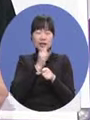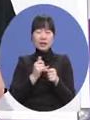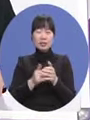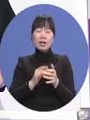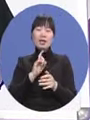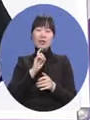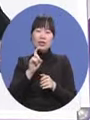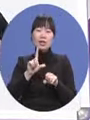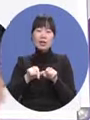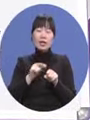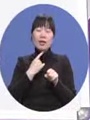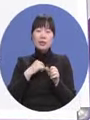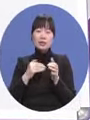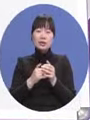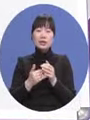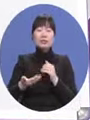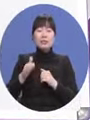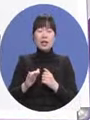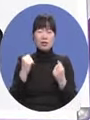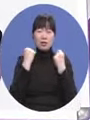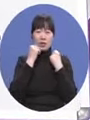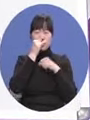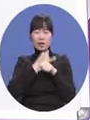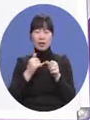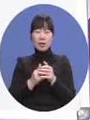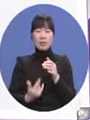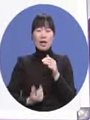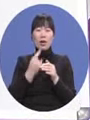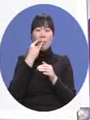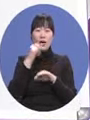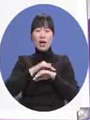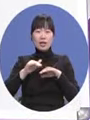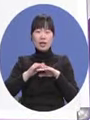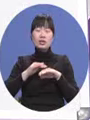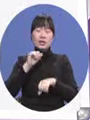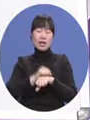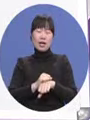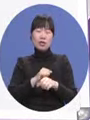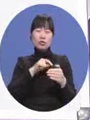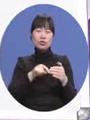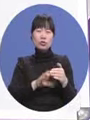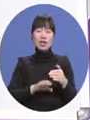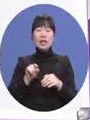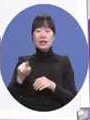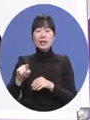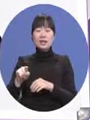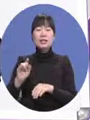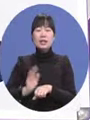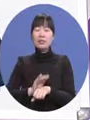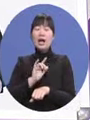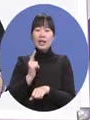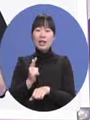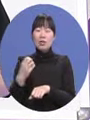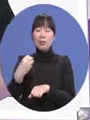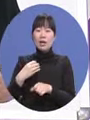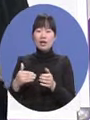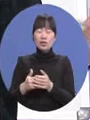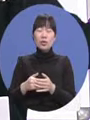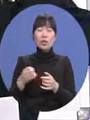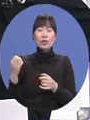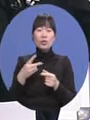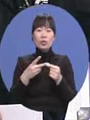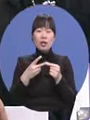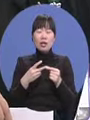10살 때 당했지만 건강해요. 그거는 바로 즉시 엄마 해결을 잘한 것 중에 네 잘못이 아니라는 것도 했었고 또